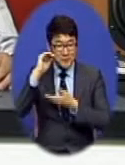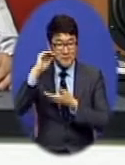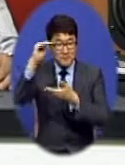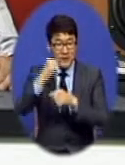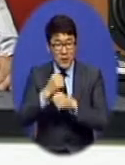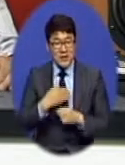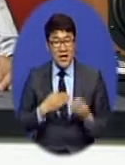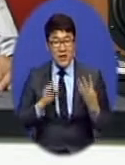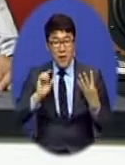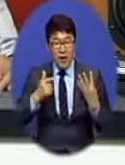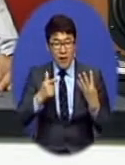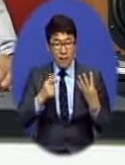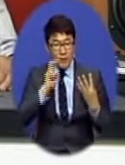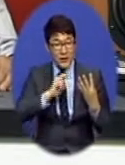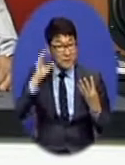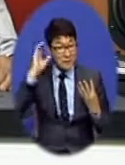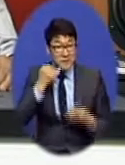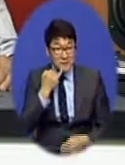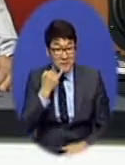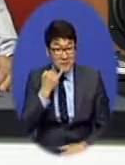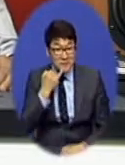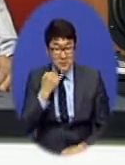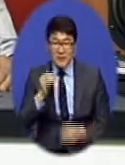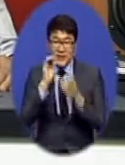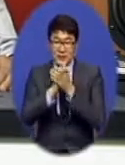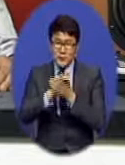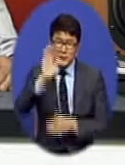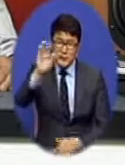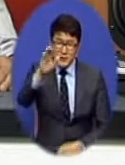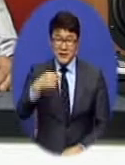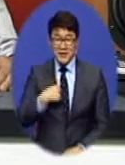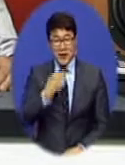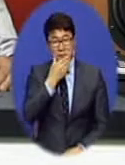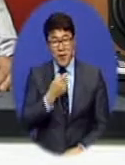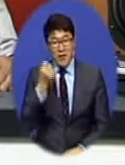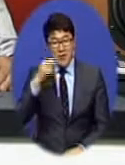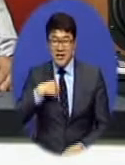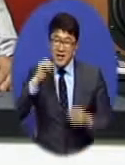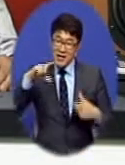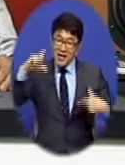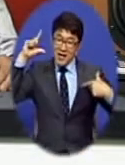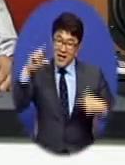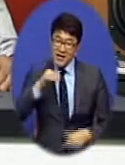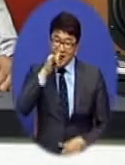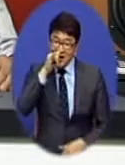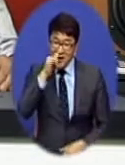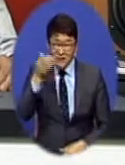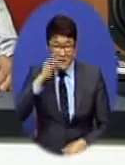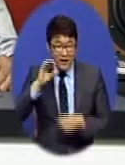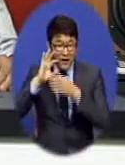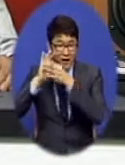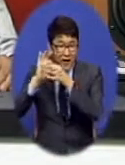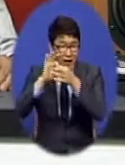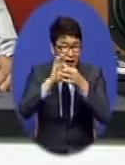기호 4번 이정옥님의 노래 듣겠습니다. 야, 친구들아, 나 오늘 복지방송 나오거든. 그런데 연락을